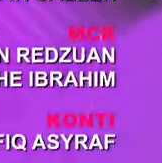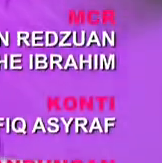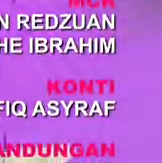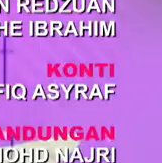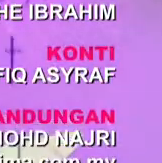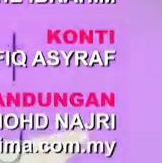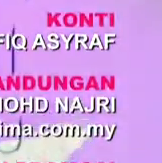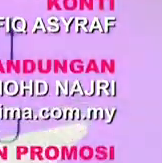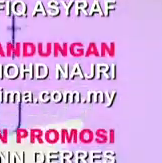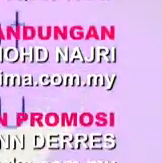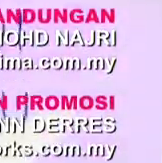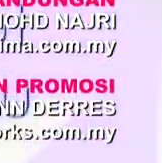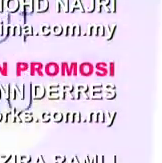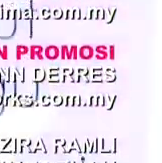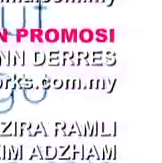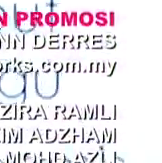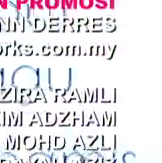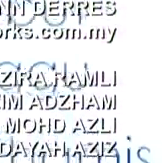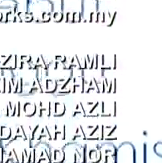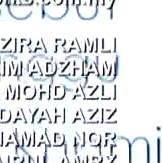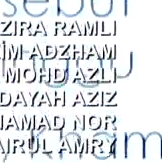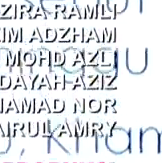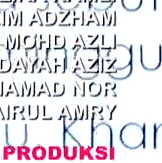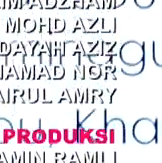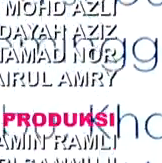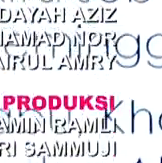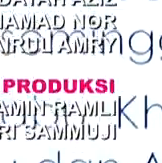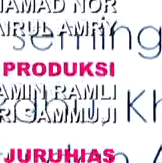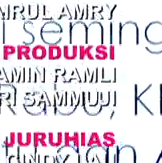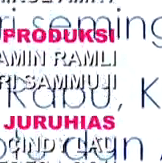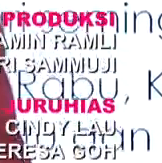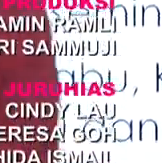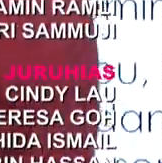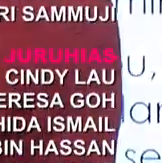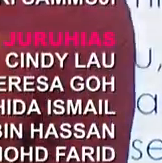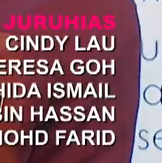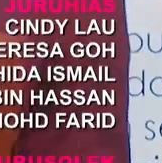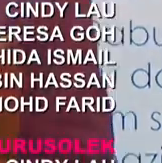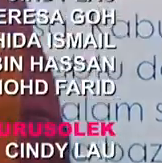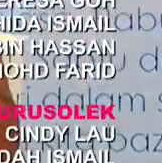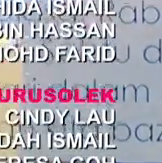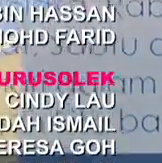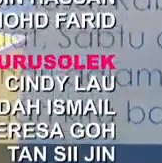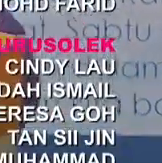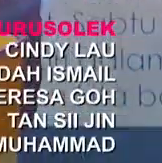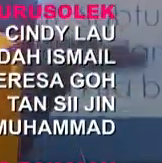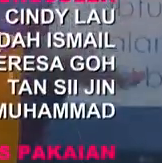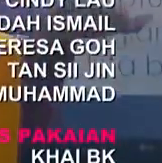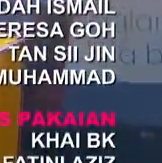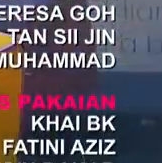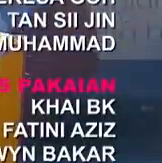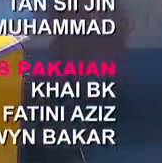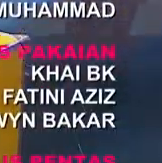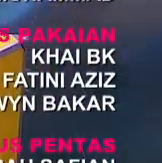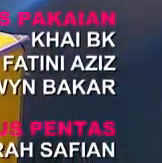Rabu, Kamis, Jumaat, Sabtu dan Ahad. Tujuh hari dalam